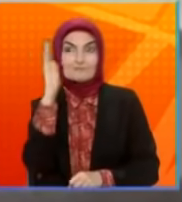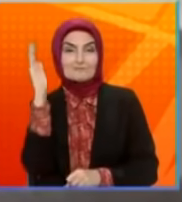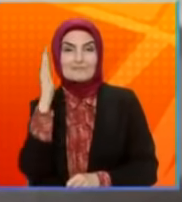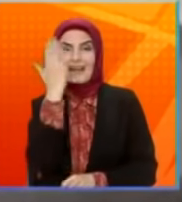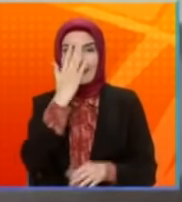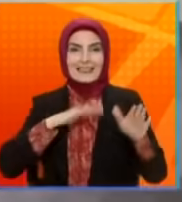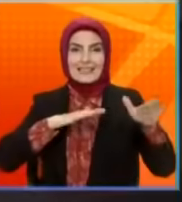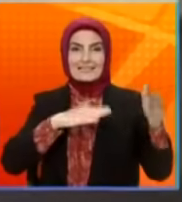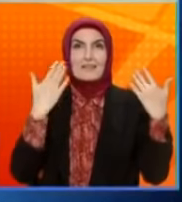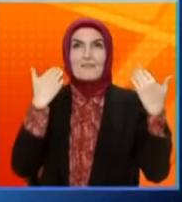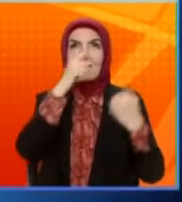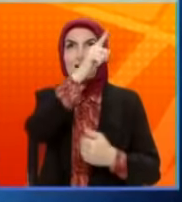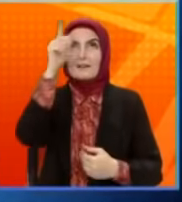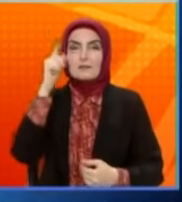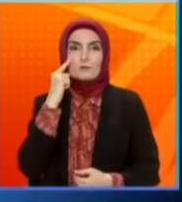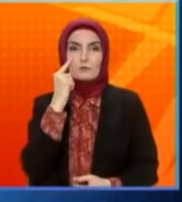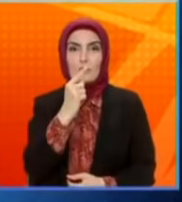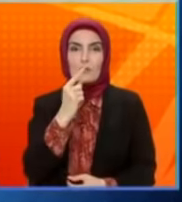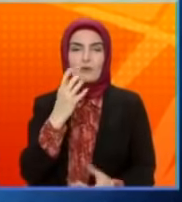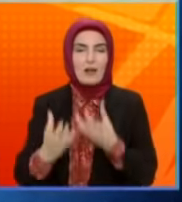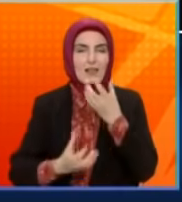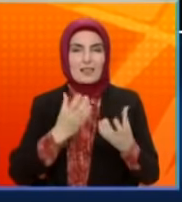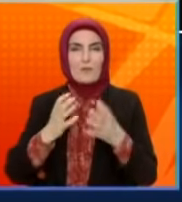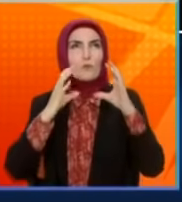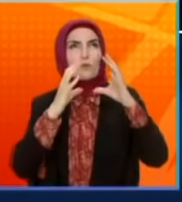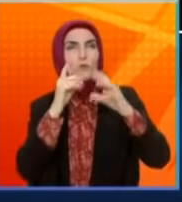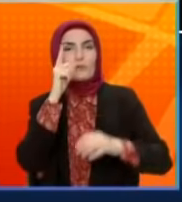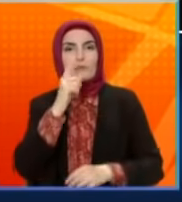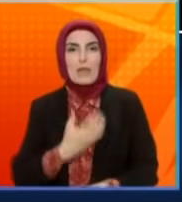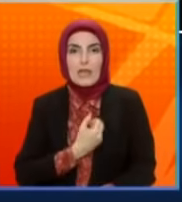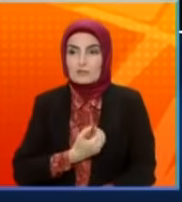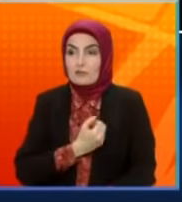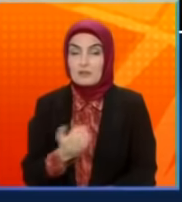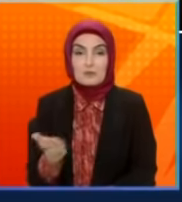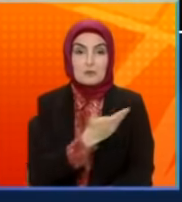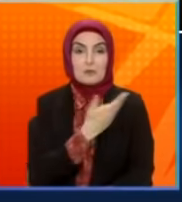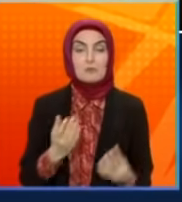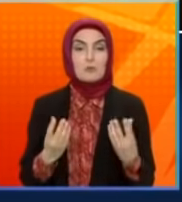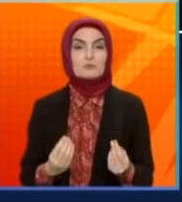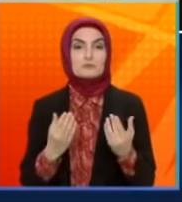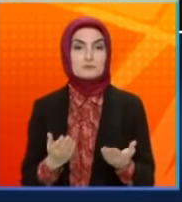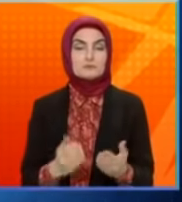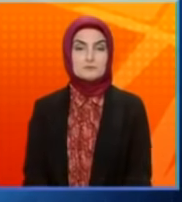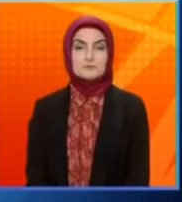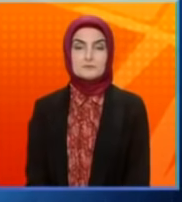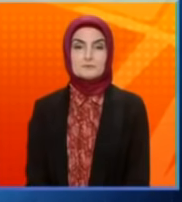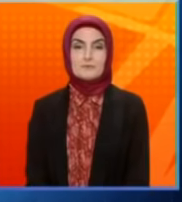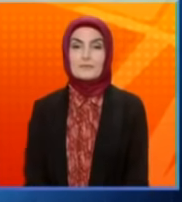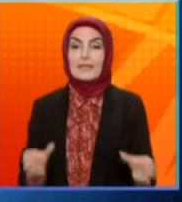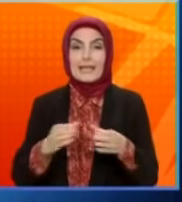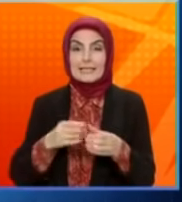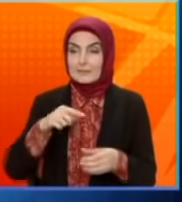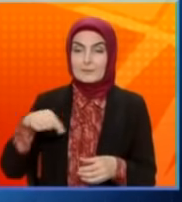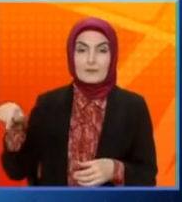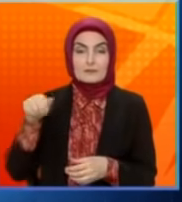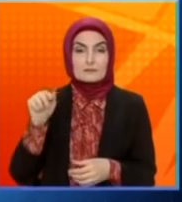alev topu heyecana neden olmuştu. Aha bak gidiyor, görüyor musun? Büyük ihtimalle alev göktaşı yani. Büyük bir sapsarı ışık yanıyor. Ekipler